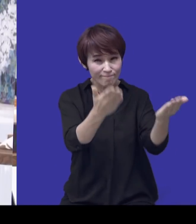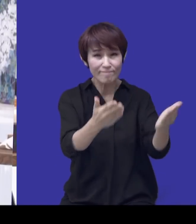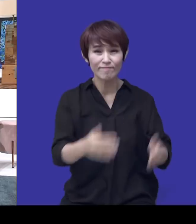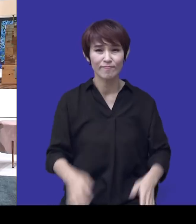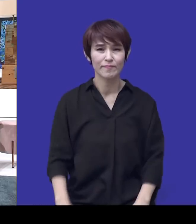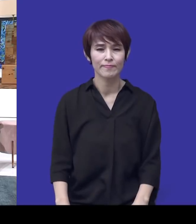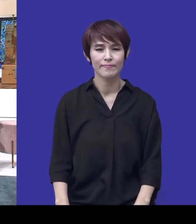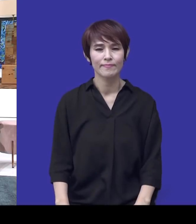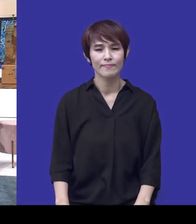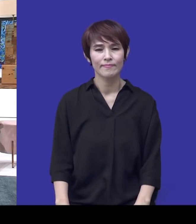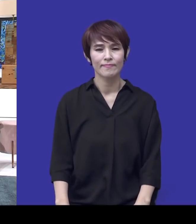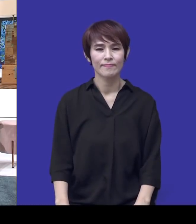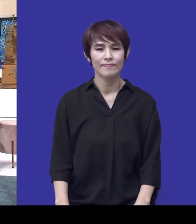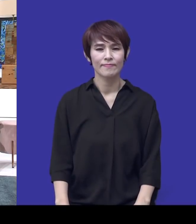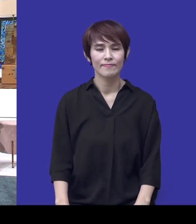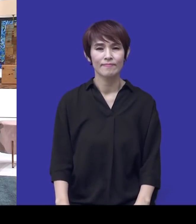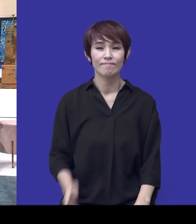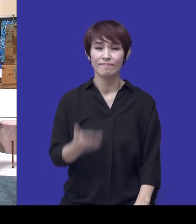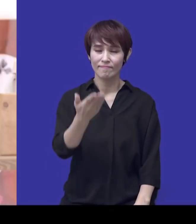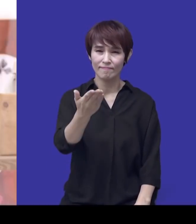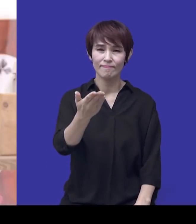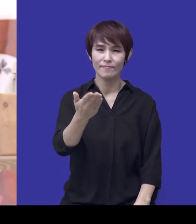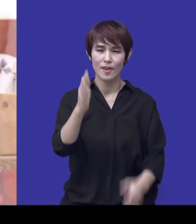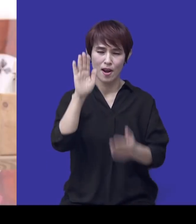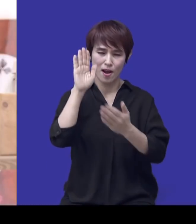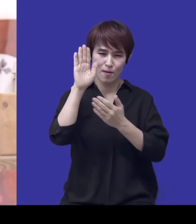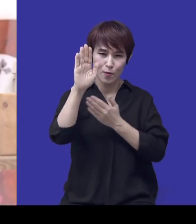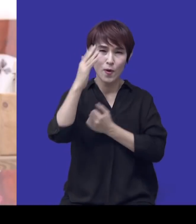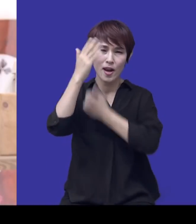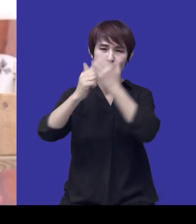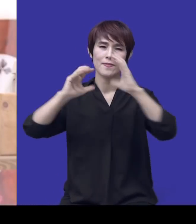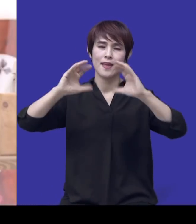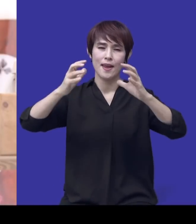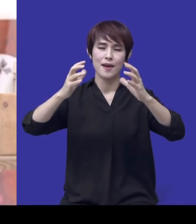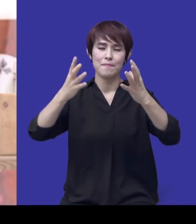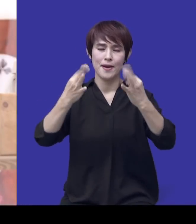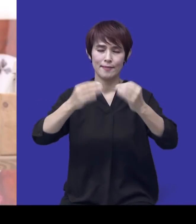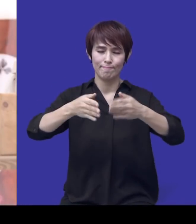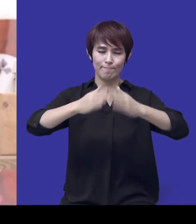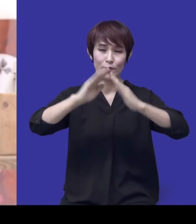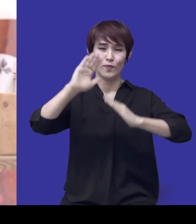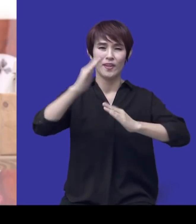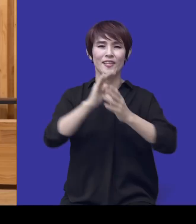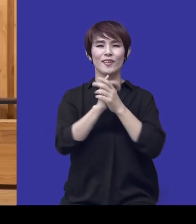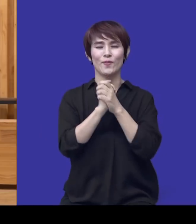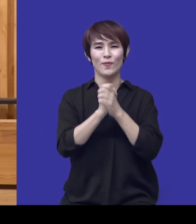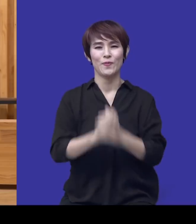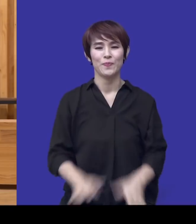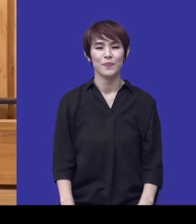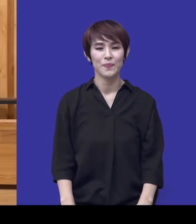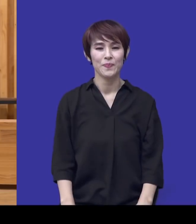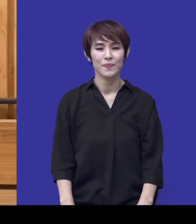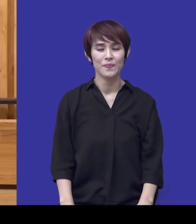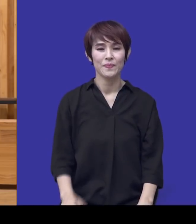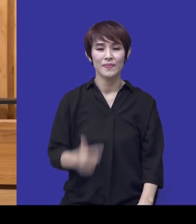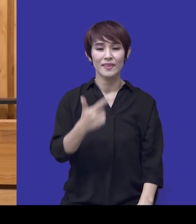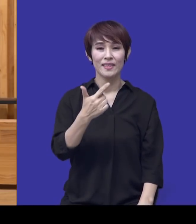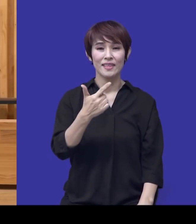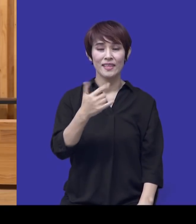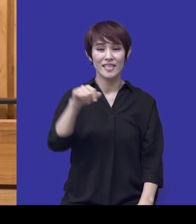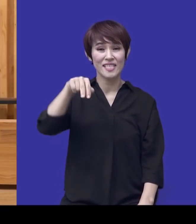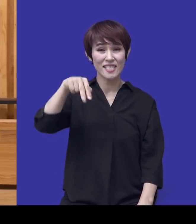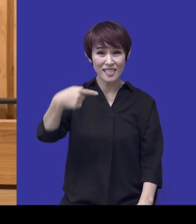이 신발을 신고 또 걷는 곳에 많은 하나님의 나라가 세워질 기도하겠습니다. 네, 맞습니다. 우리가 니즈라고